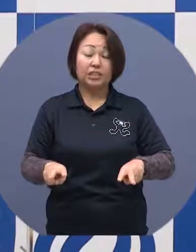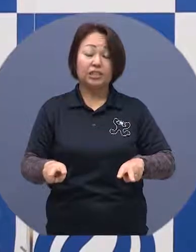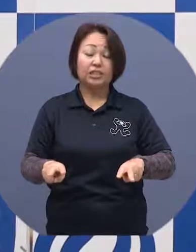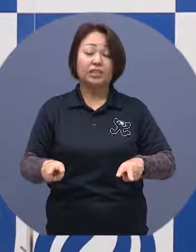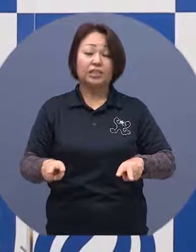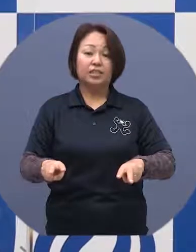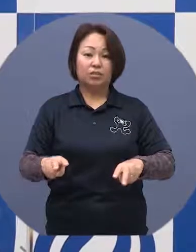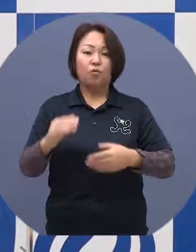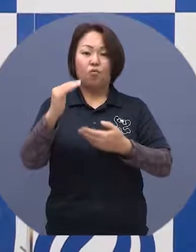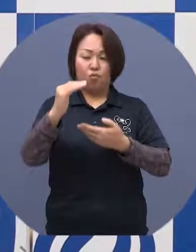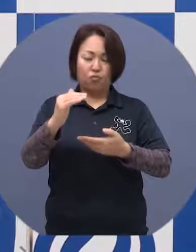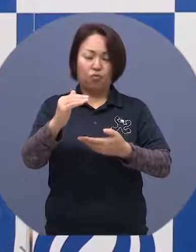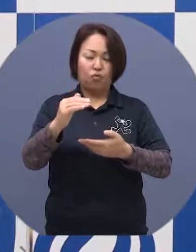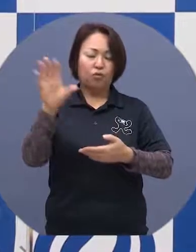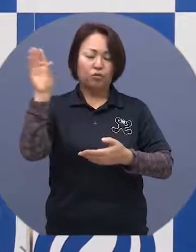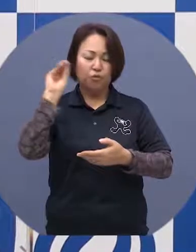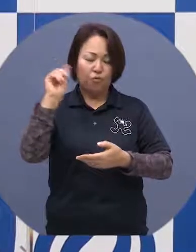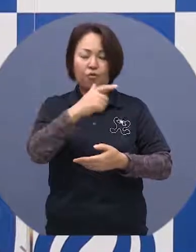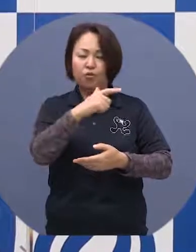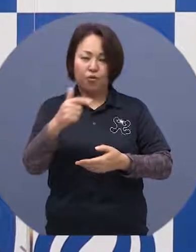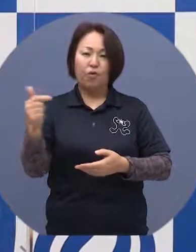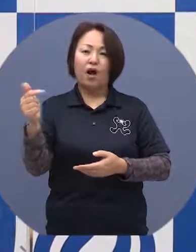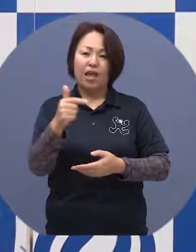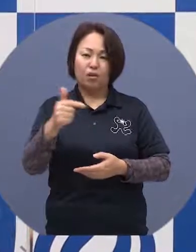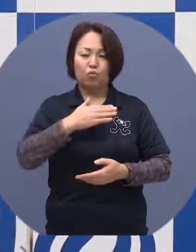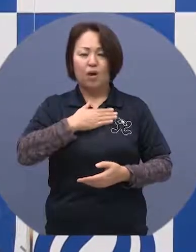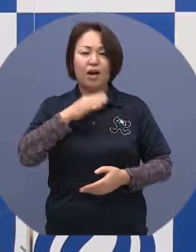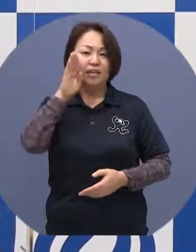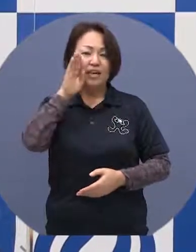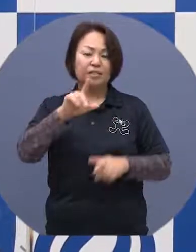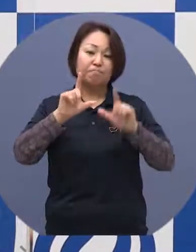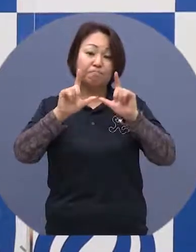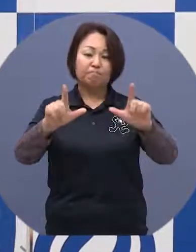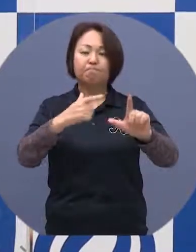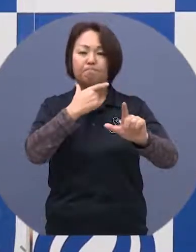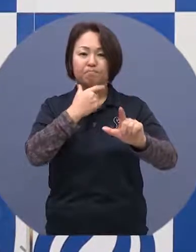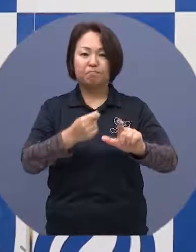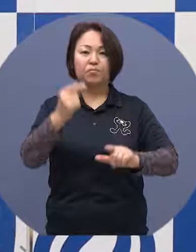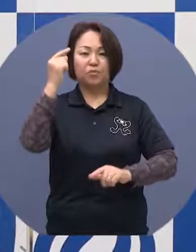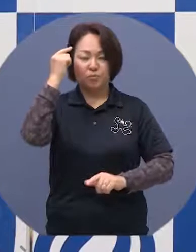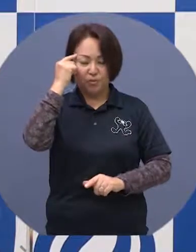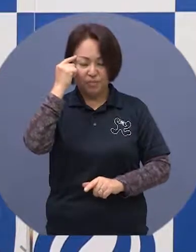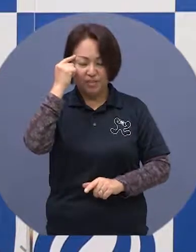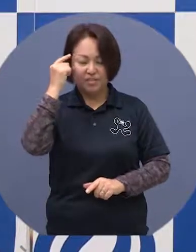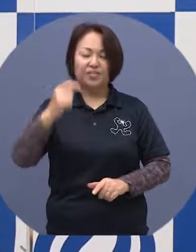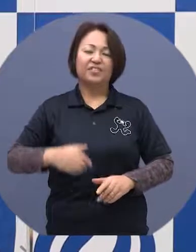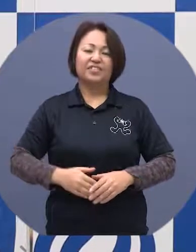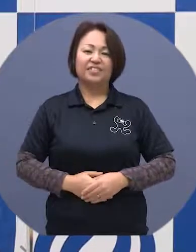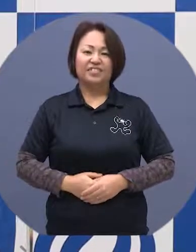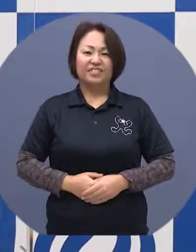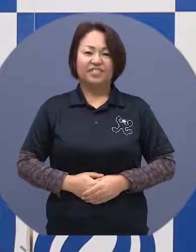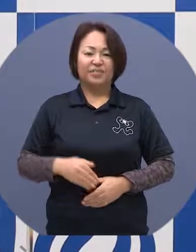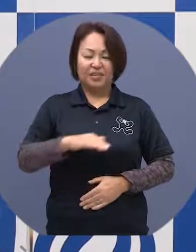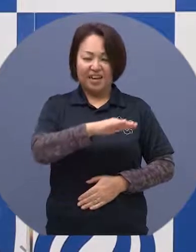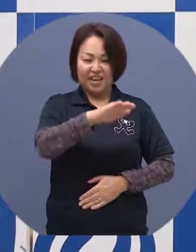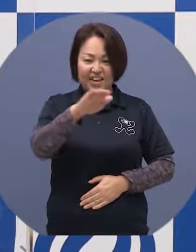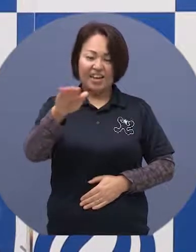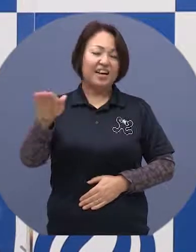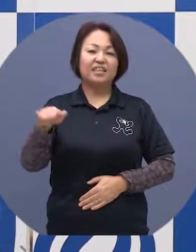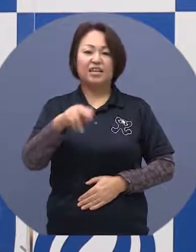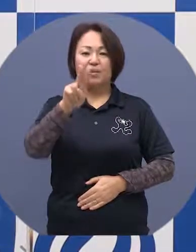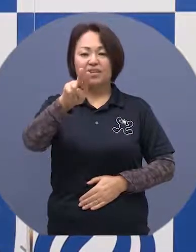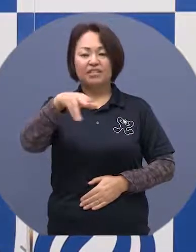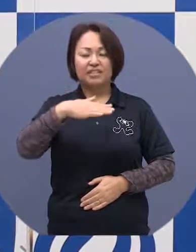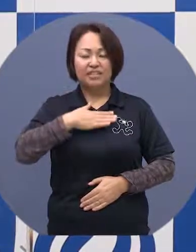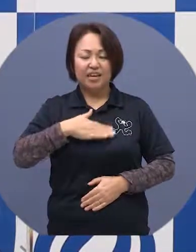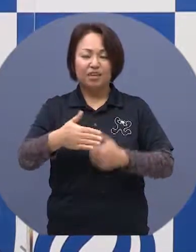姿勢の情報につきまして持続にまた分かりやすく発信してまいりたいと考えておりますのでエドがあの皆さんですねご理解ご協力